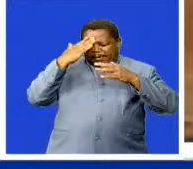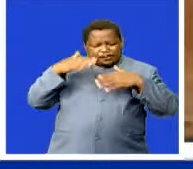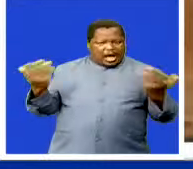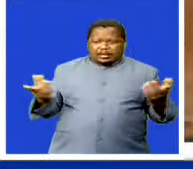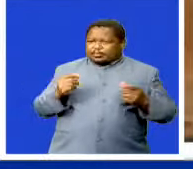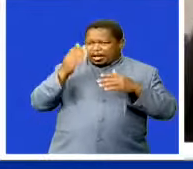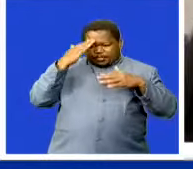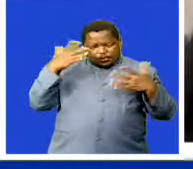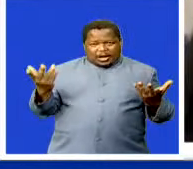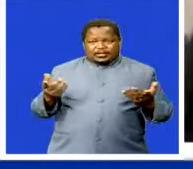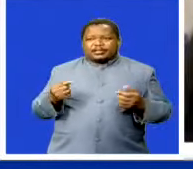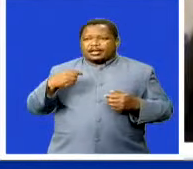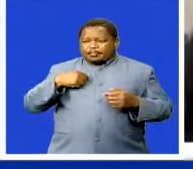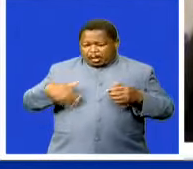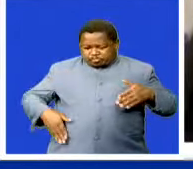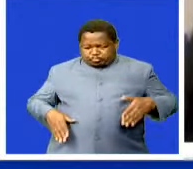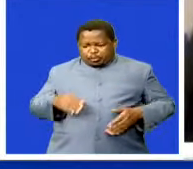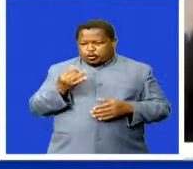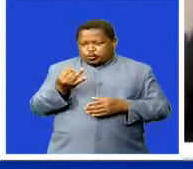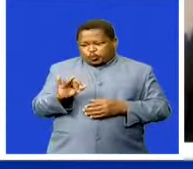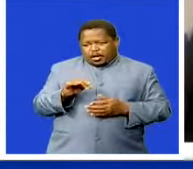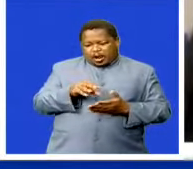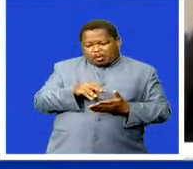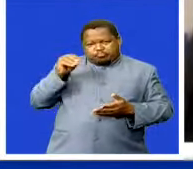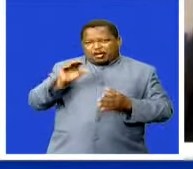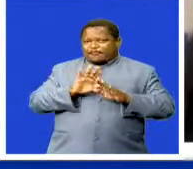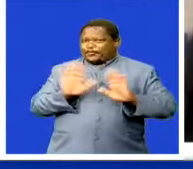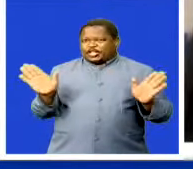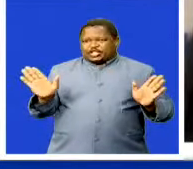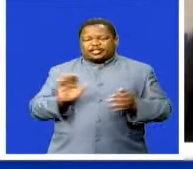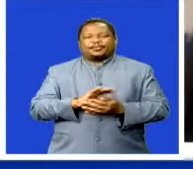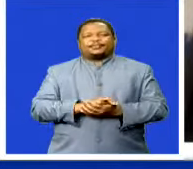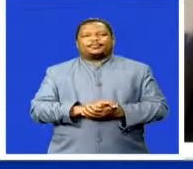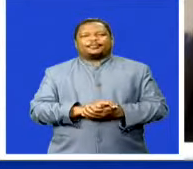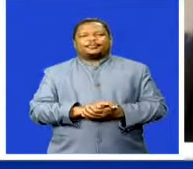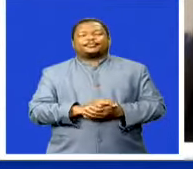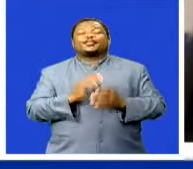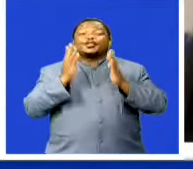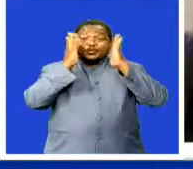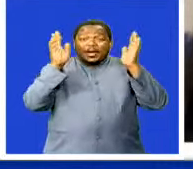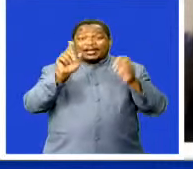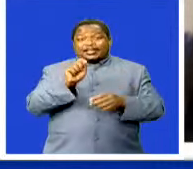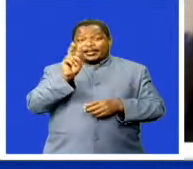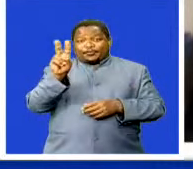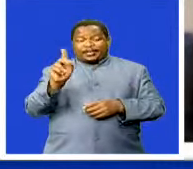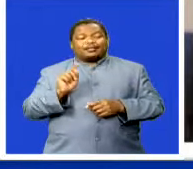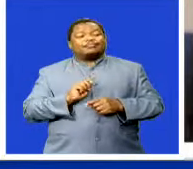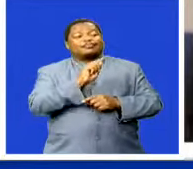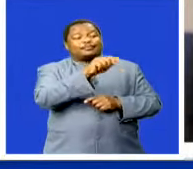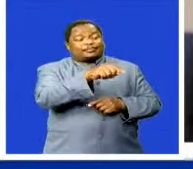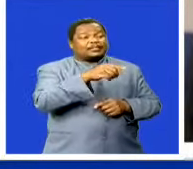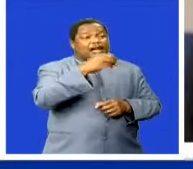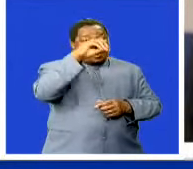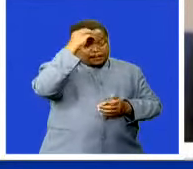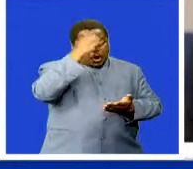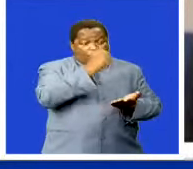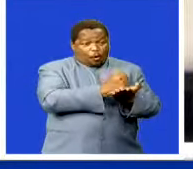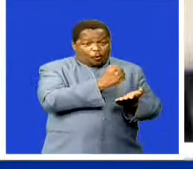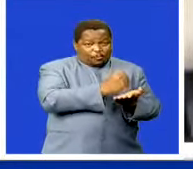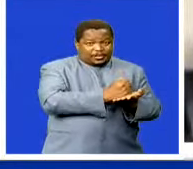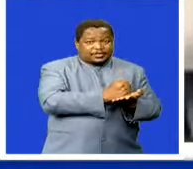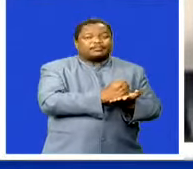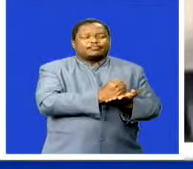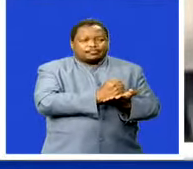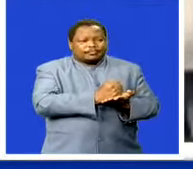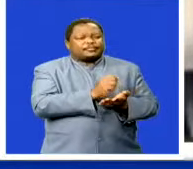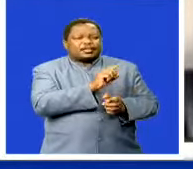ngikhanze nje una 20 rand. Nasiyilandzelela ke lendzaba khona amaphoyisa naseMalkens sithwala kweke ukuthi thatha lo thenzakalako losolwa nguye siboniso engathi